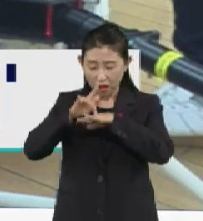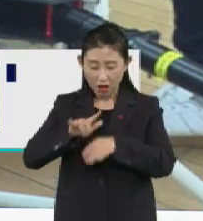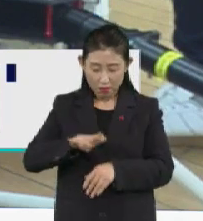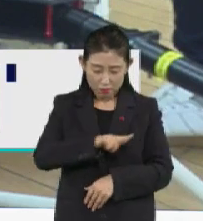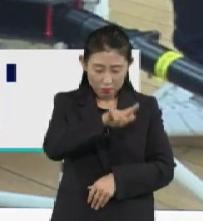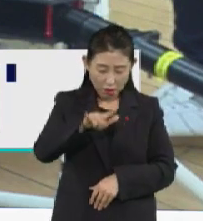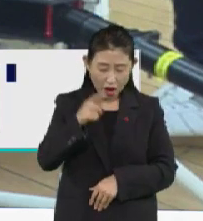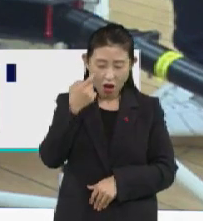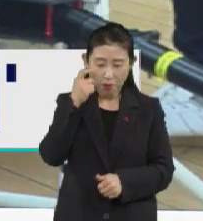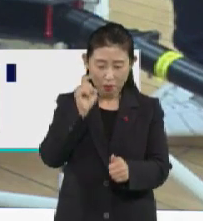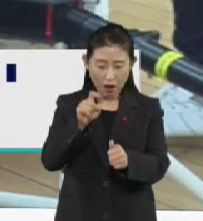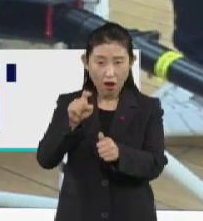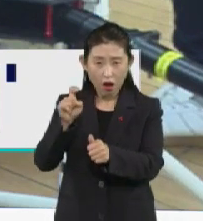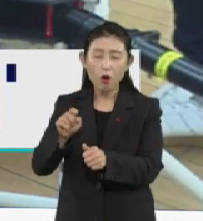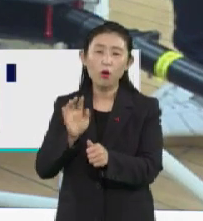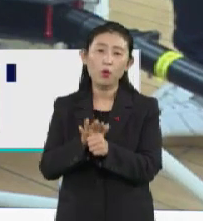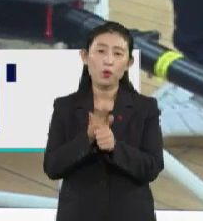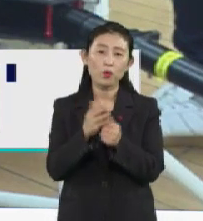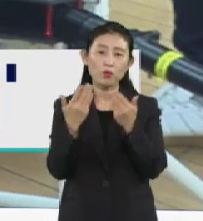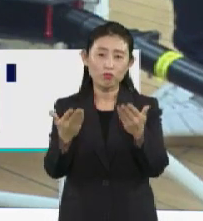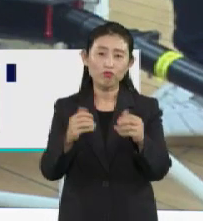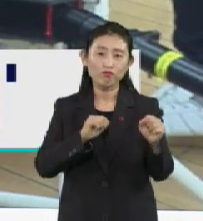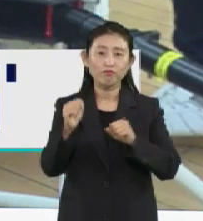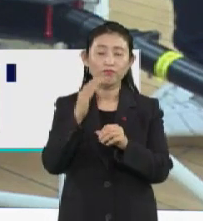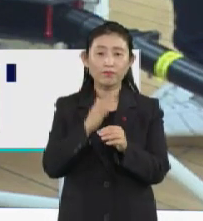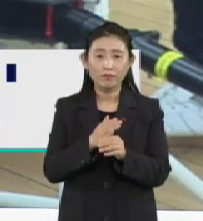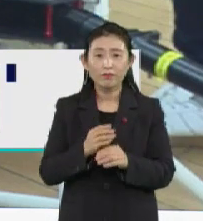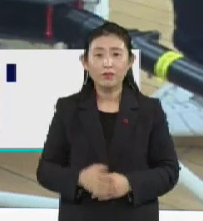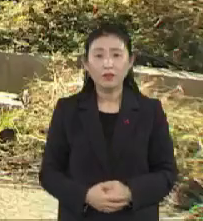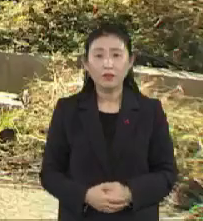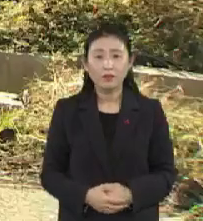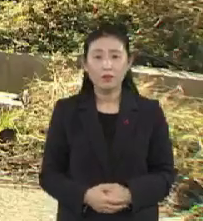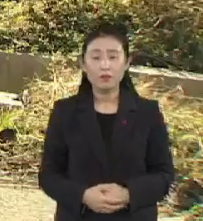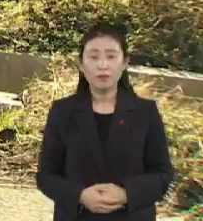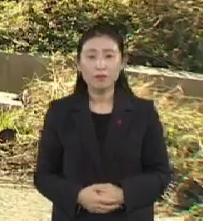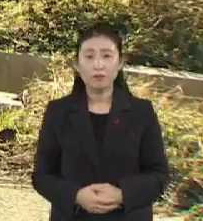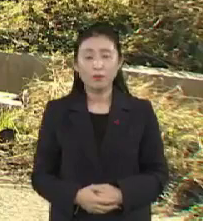찾아주며 맹활약하고 있다고 합니다. 강진원 기자입니다.